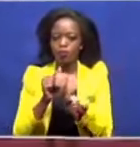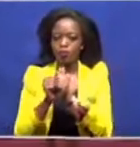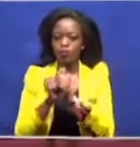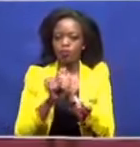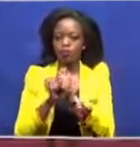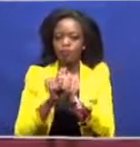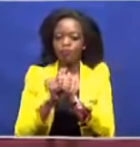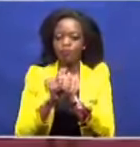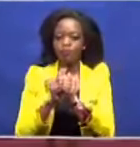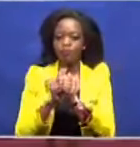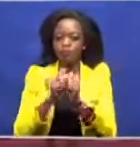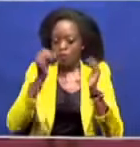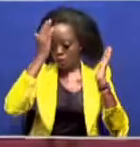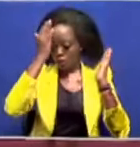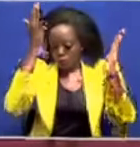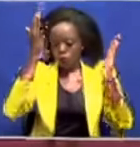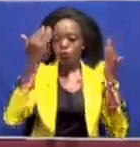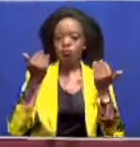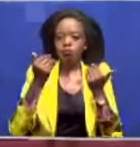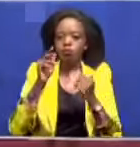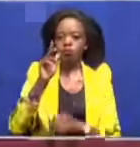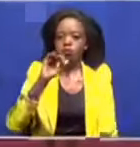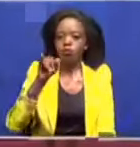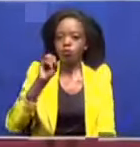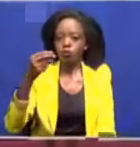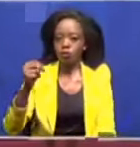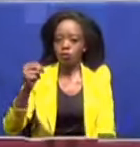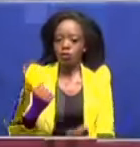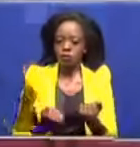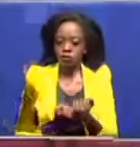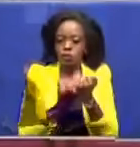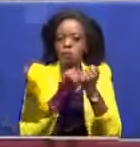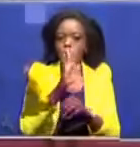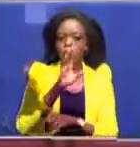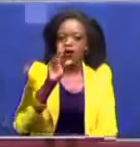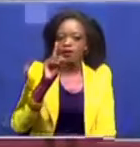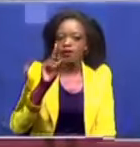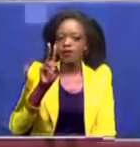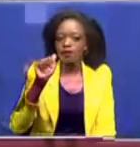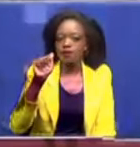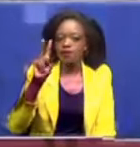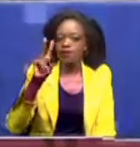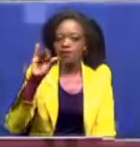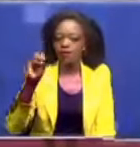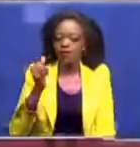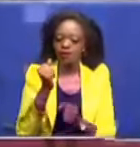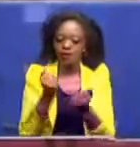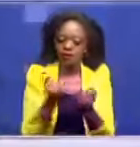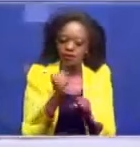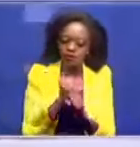Francisco na askofu wetu mwadhama Kanari John, msaidizi wake Daudi Kamau na watumishi wako wote.